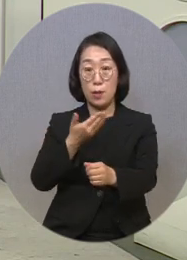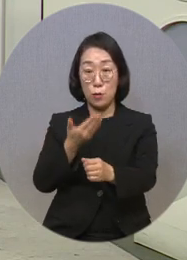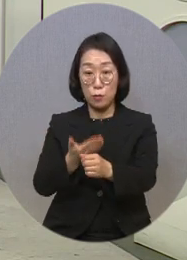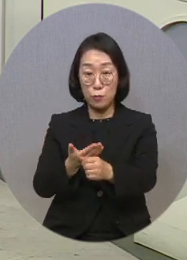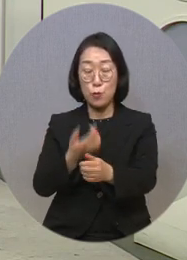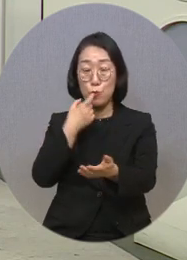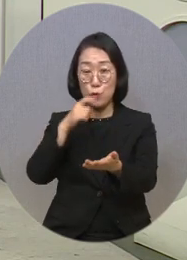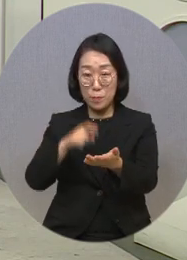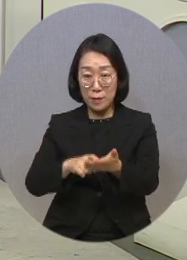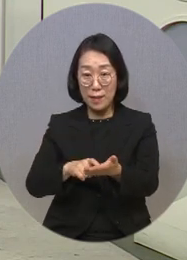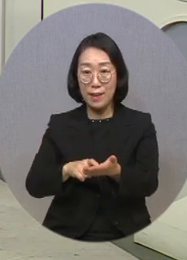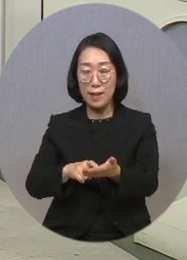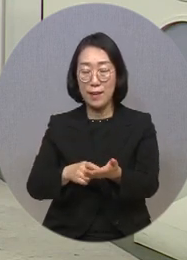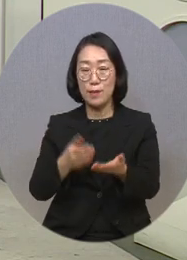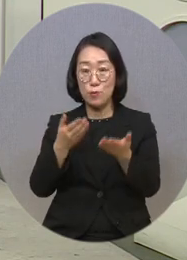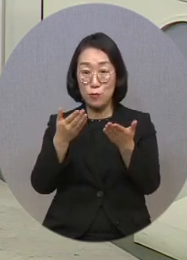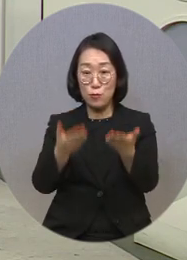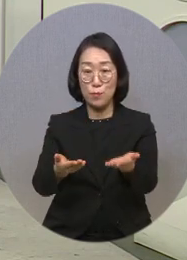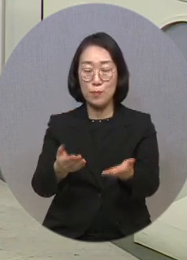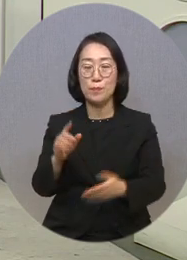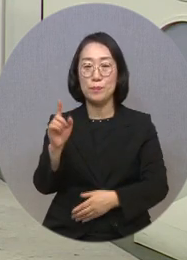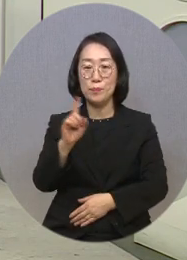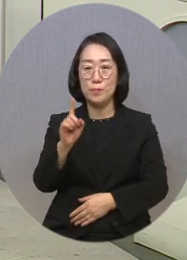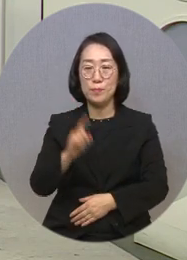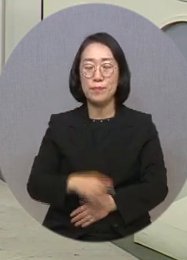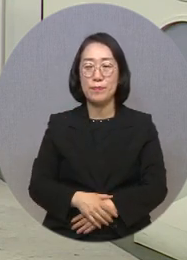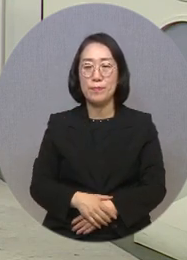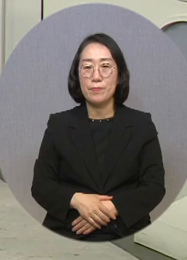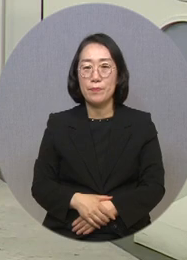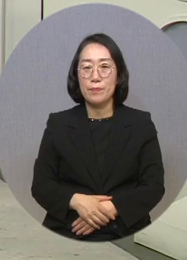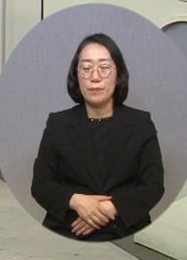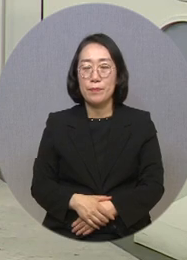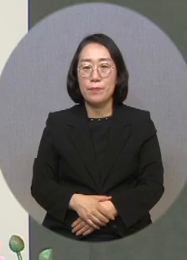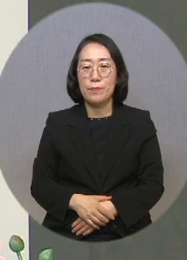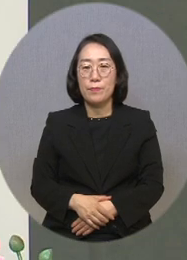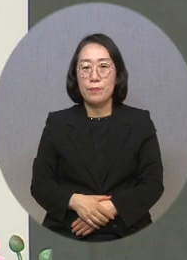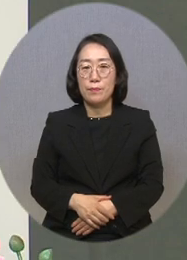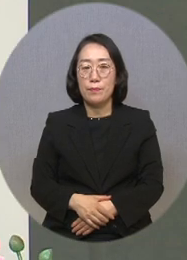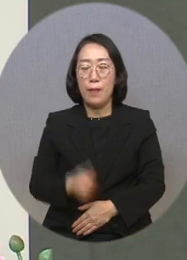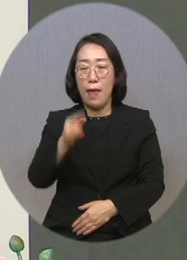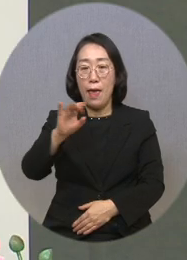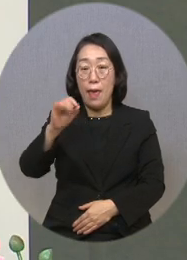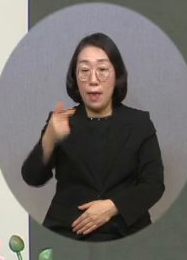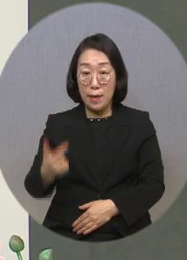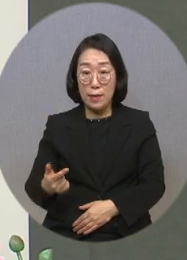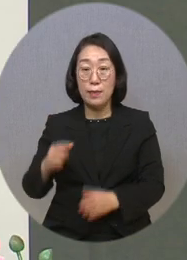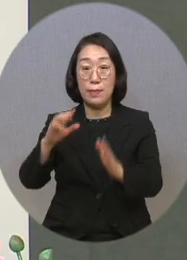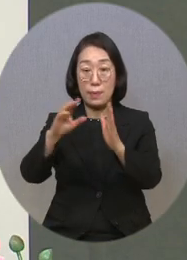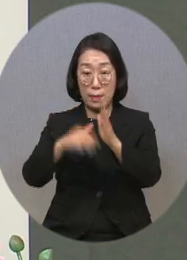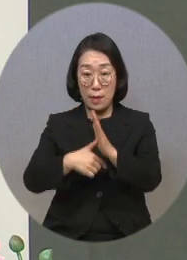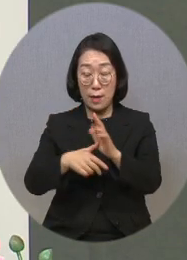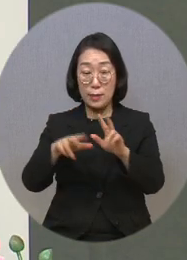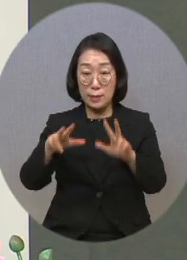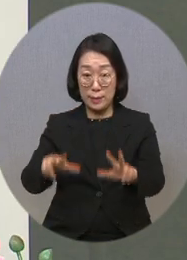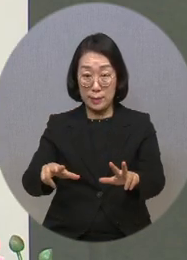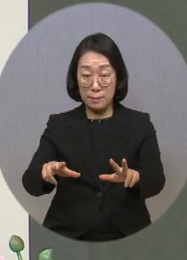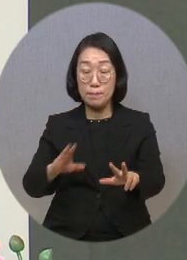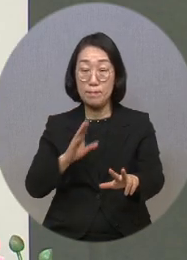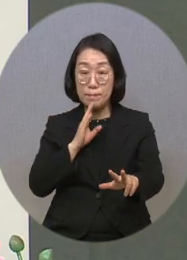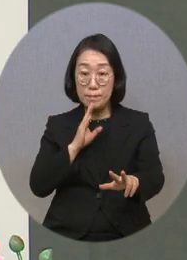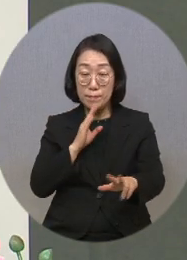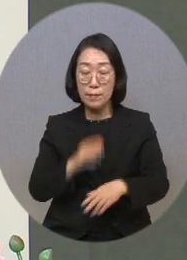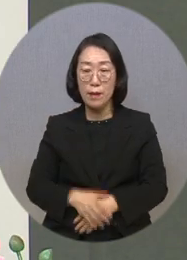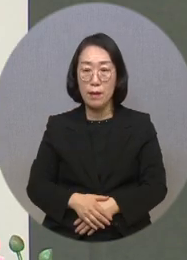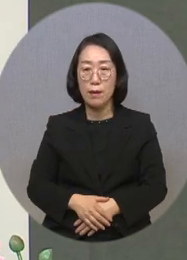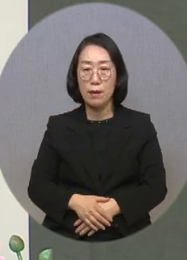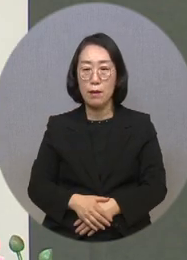알아듣기 쉽게 제가 풀이해서 말씀드린다면은 해인 시대가 지금 왔는데